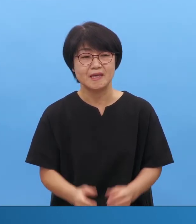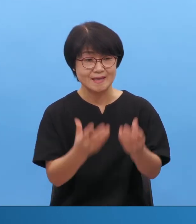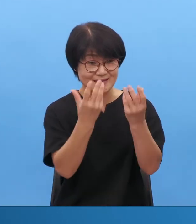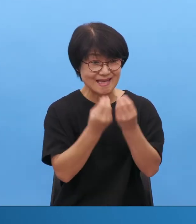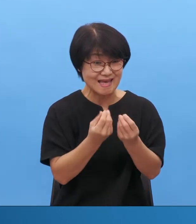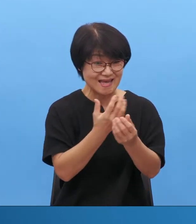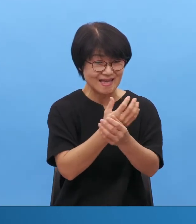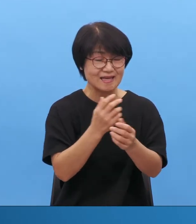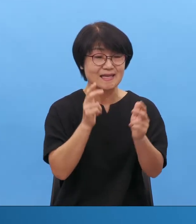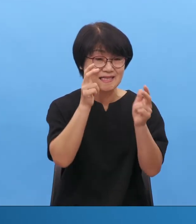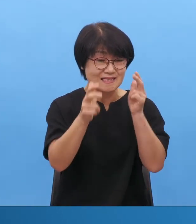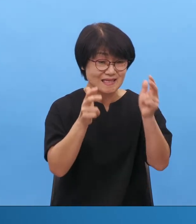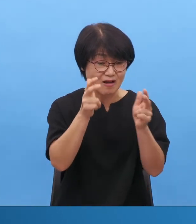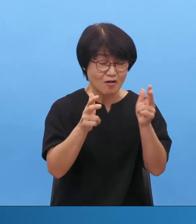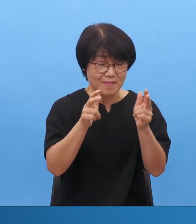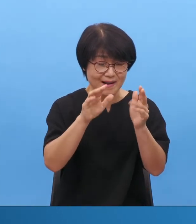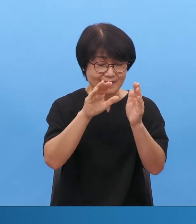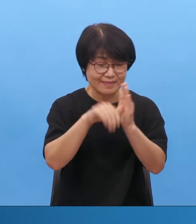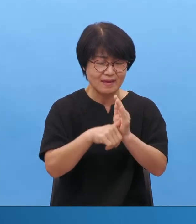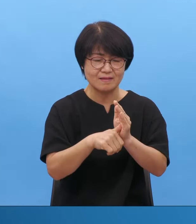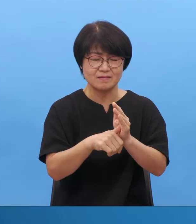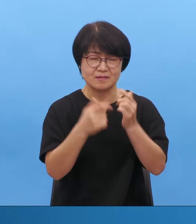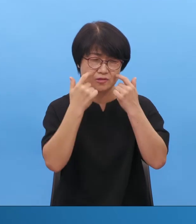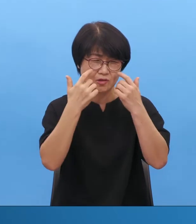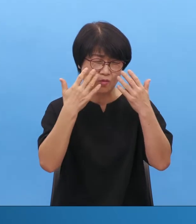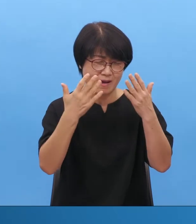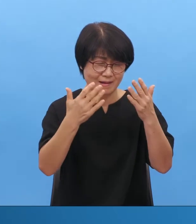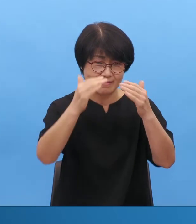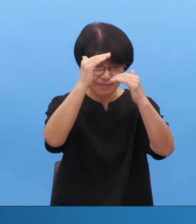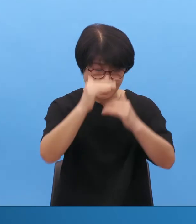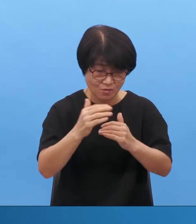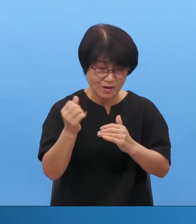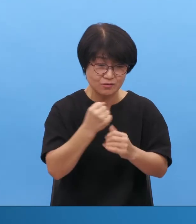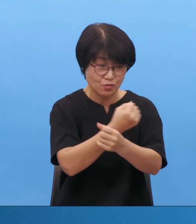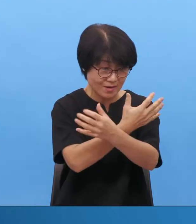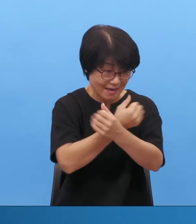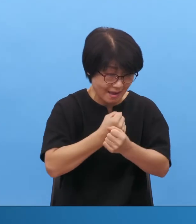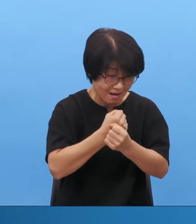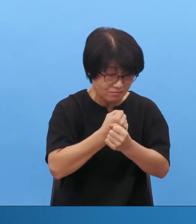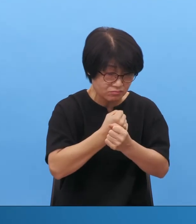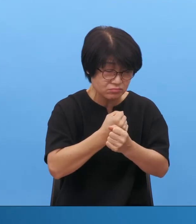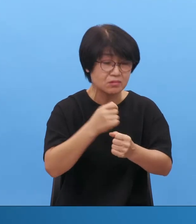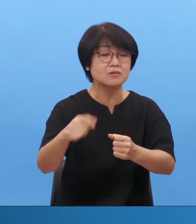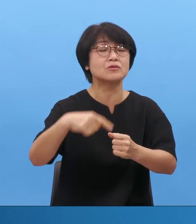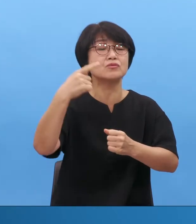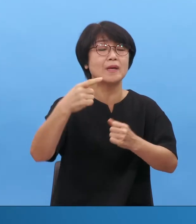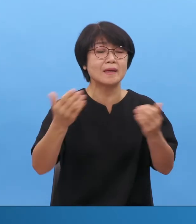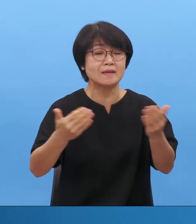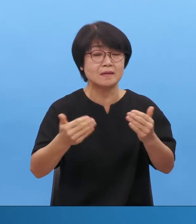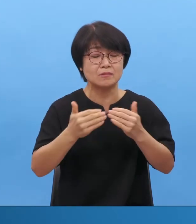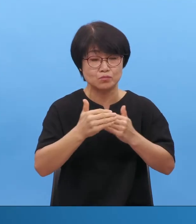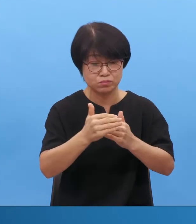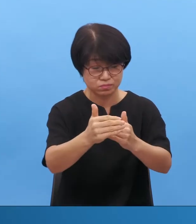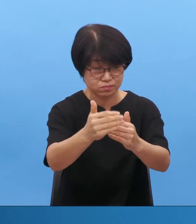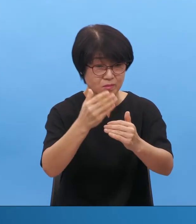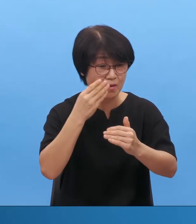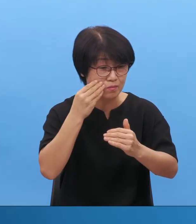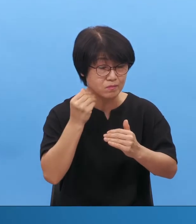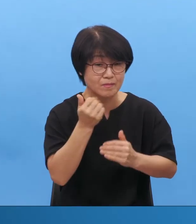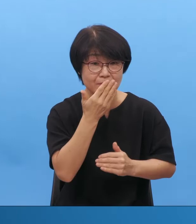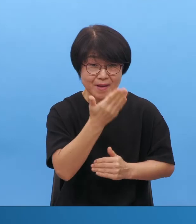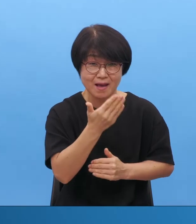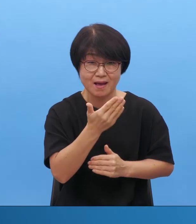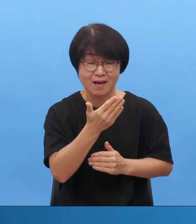It's the same thing for business people. You have to make a contract with the importer or the exact 뭐 details. 사람 일도 틀린 사람하고 계약해